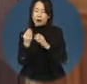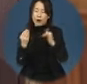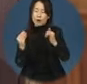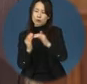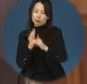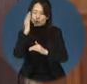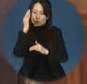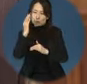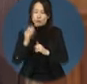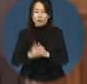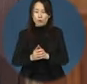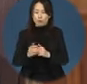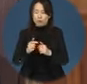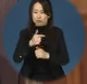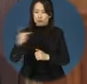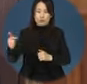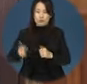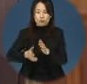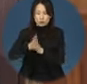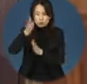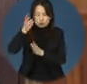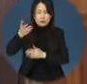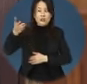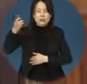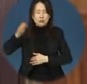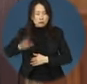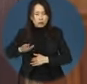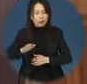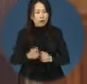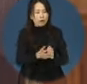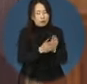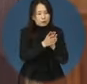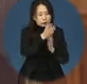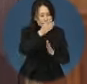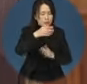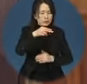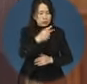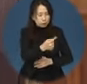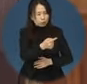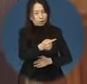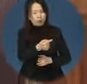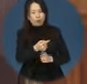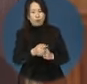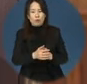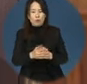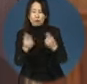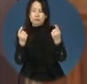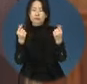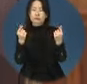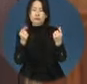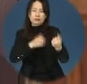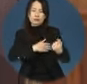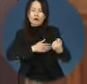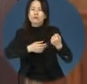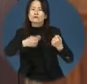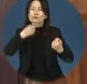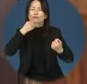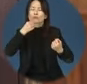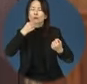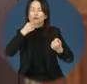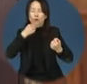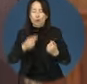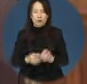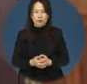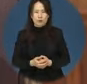매시 입장에서는 사실은 시도 이상의 일도 하고 있고요 외곽이 역할을 하고 있는데 권 양이 너무